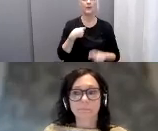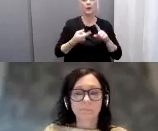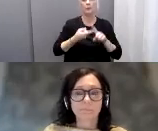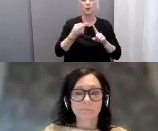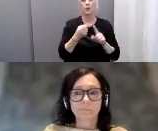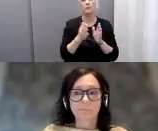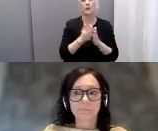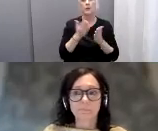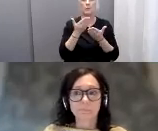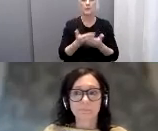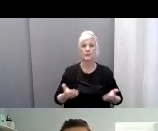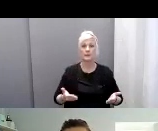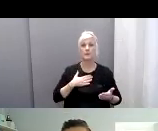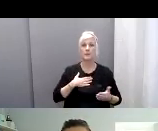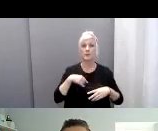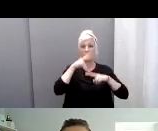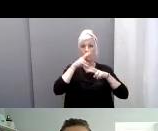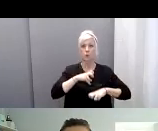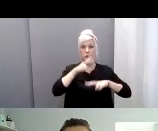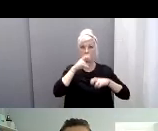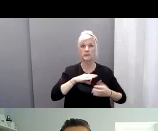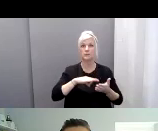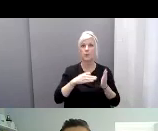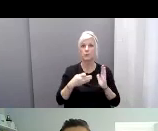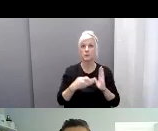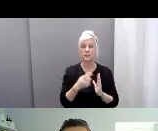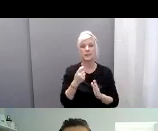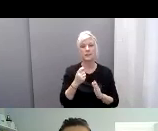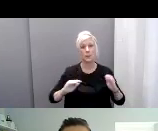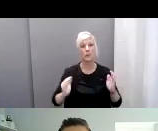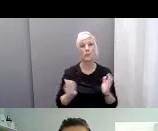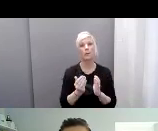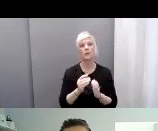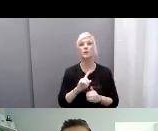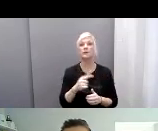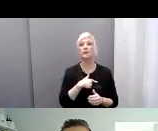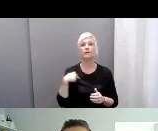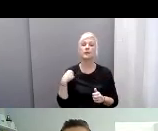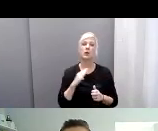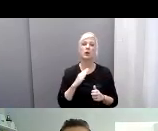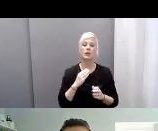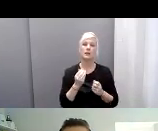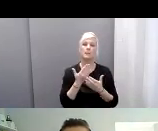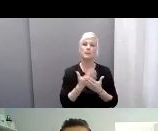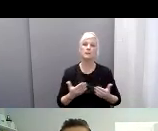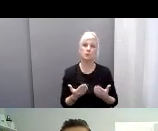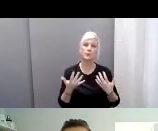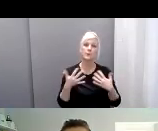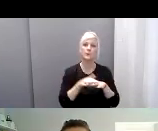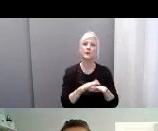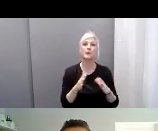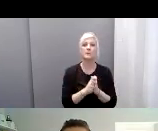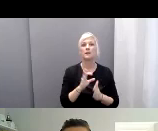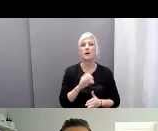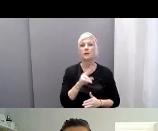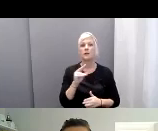mitt forskningsprojekt lite kort. Och sen kommer vi ha överlappande presentation med Hanna utifrån våra gemensamma